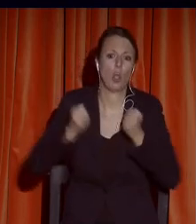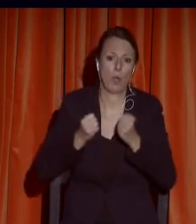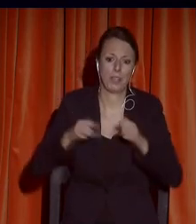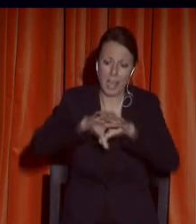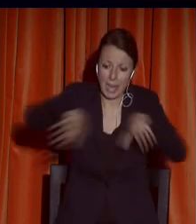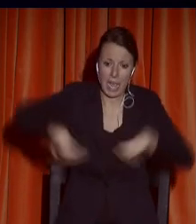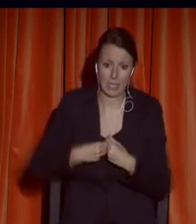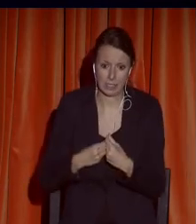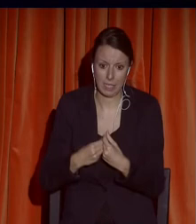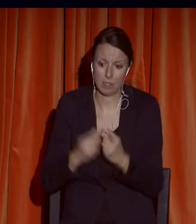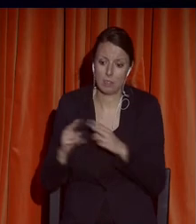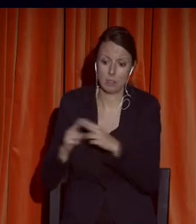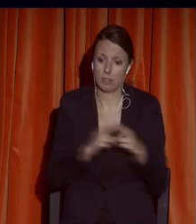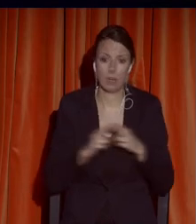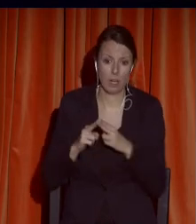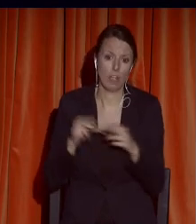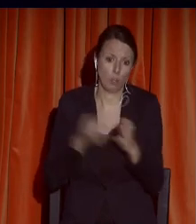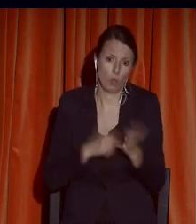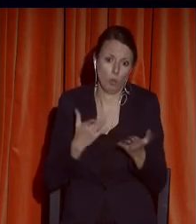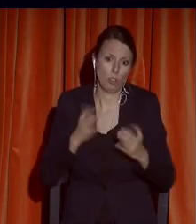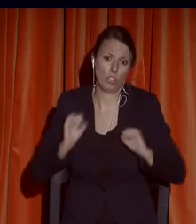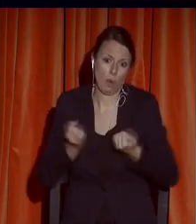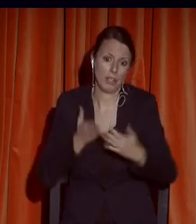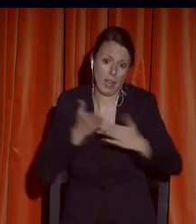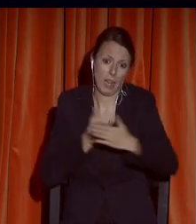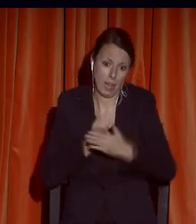są również w dużej mierze ograniczone.